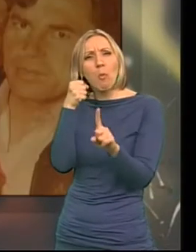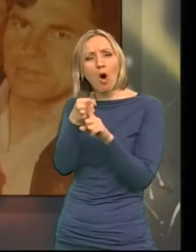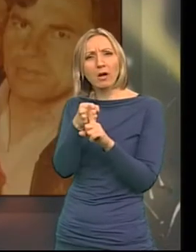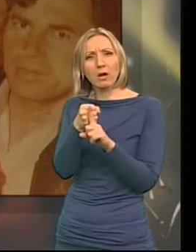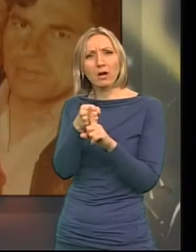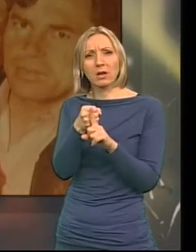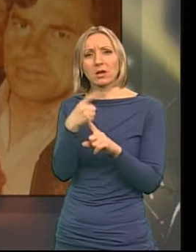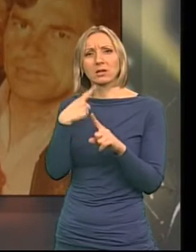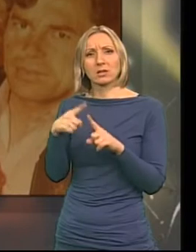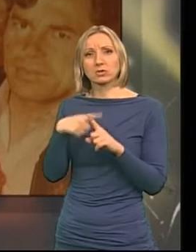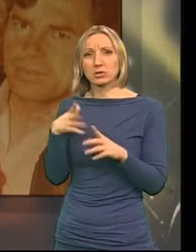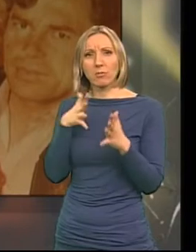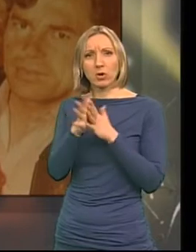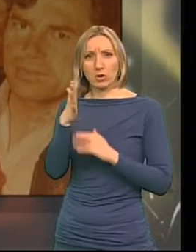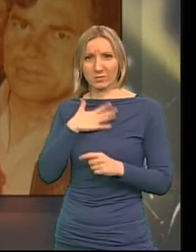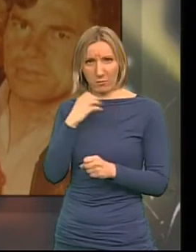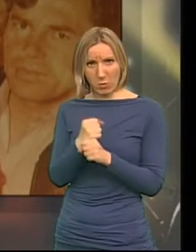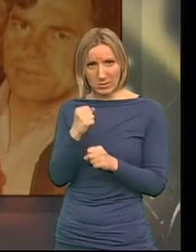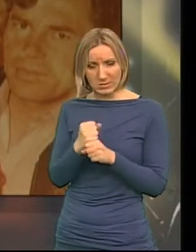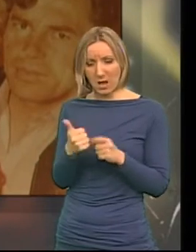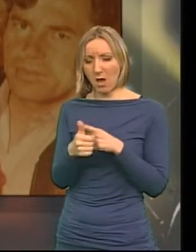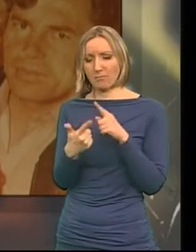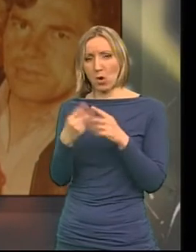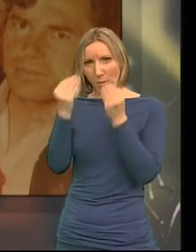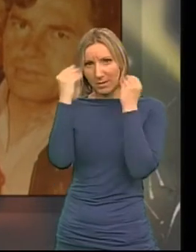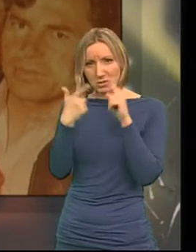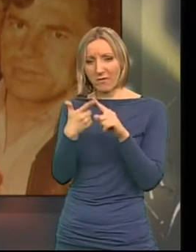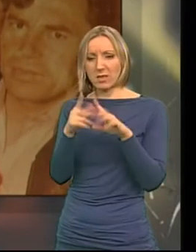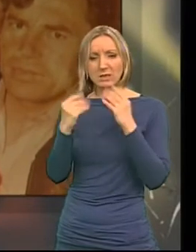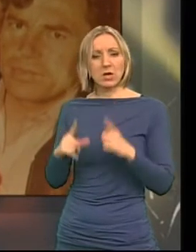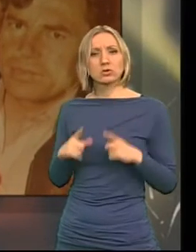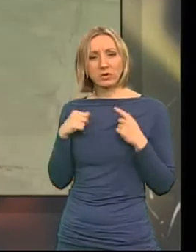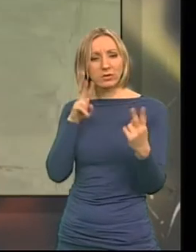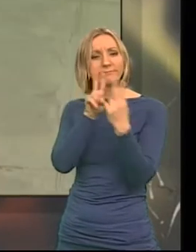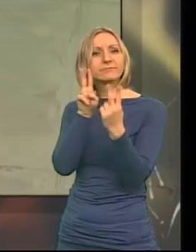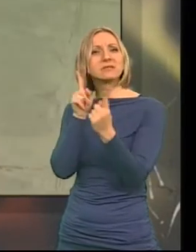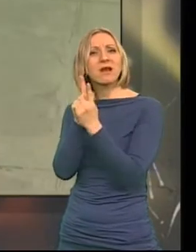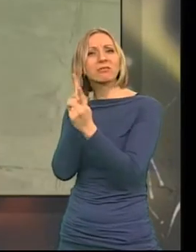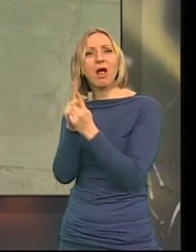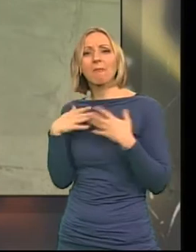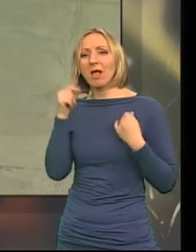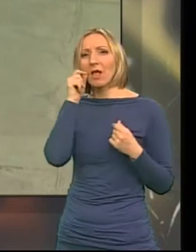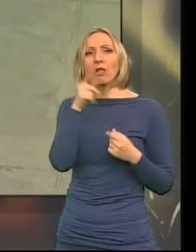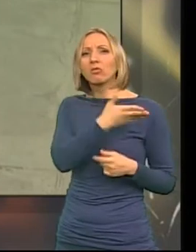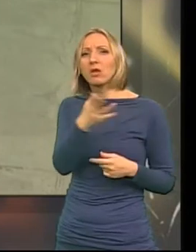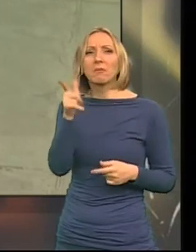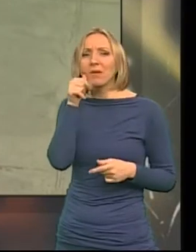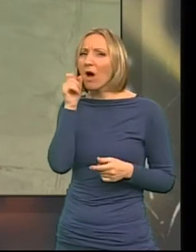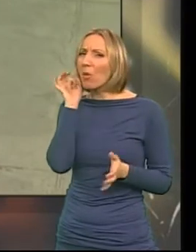sam kroz svoj posao, kroz obrazovanje i uopšte život sretala dosta mladih ljudi koji često brzo